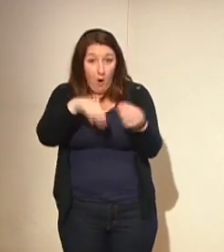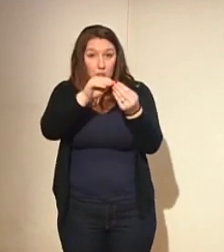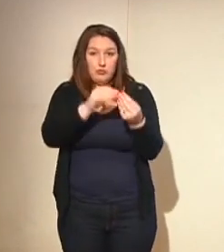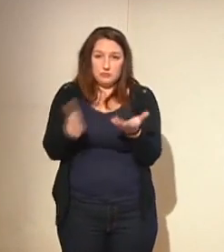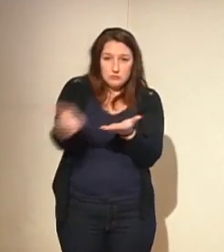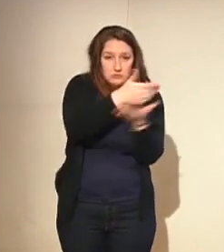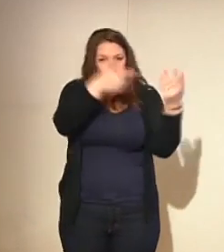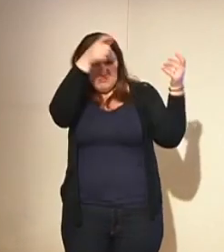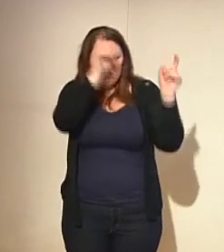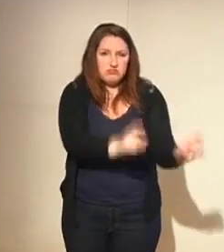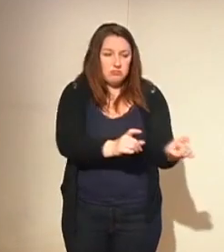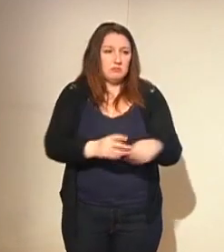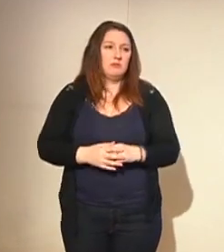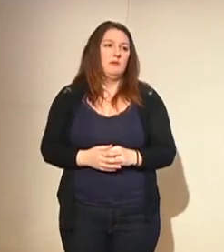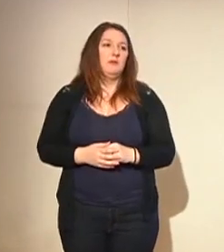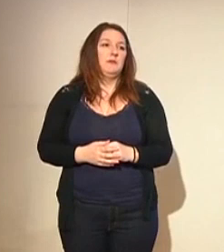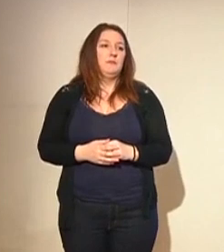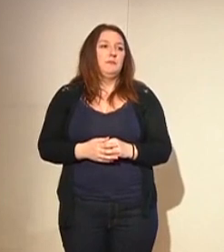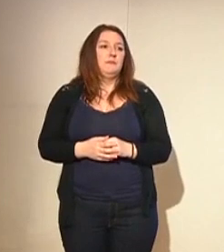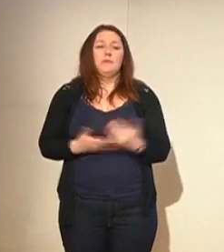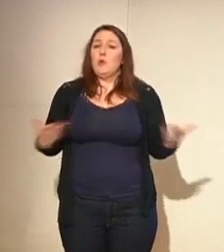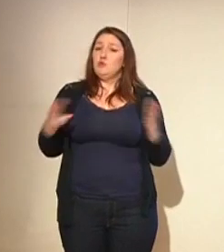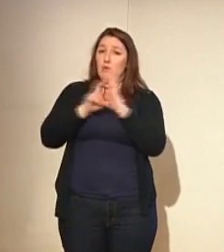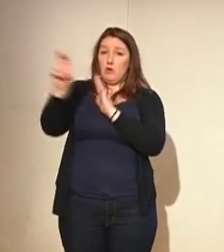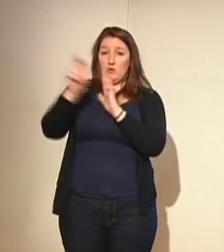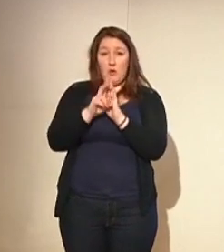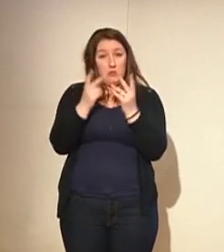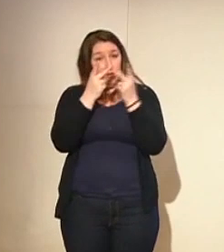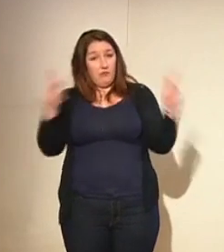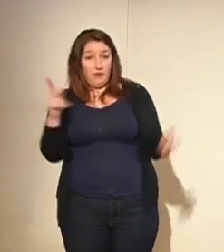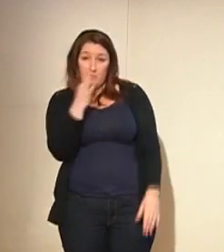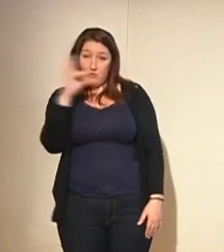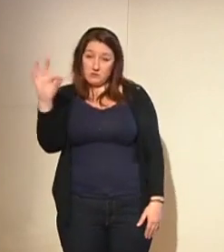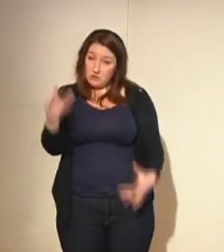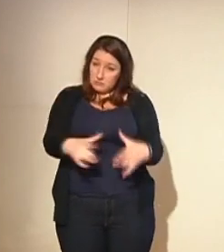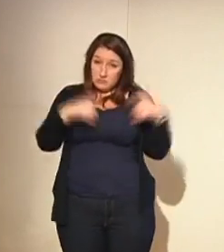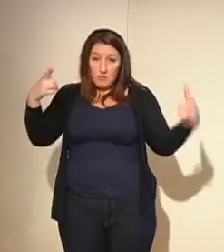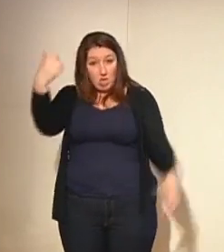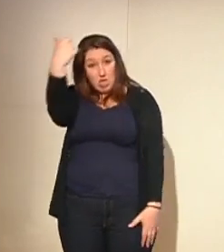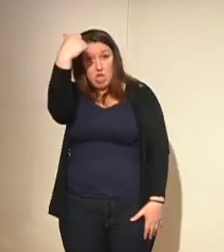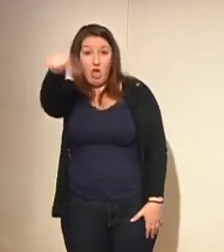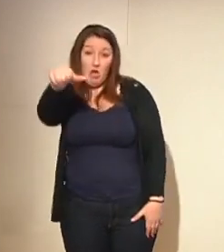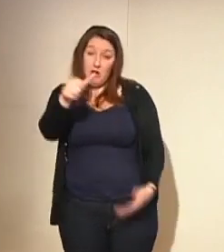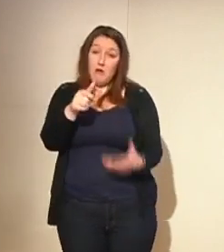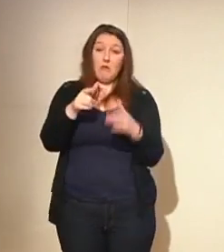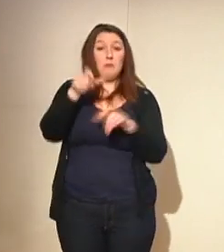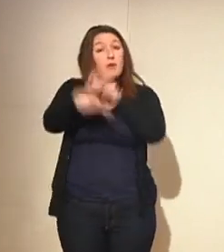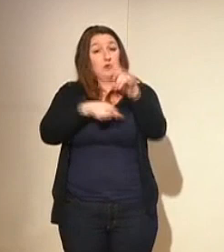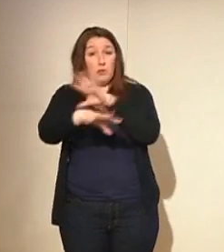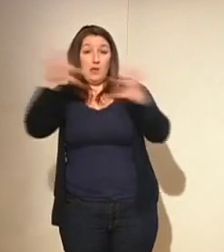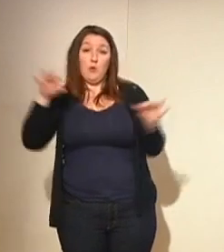l'ancienne majorité Grenoble est aujourd'hui d'ailleurs la seule grande ville française a baissé le niveau d'isation de